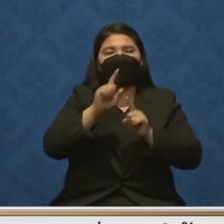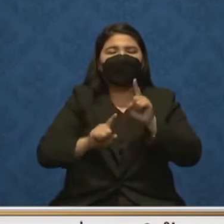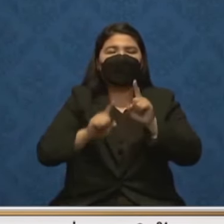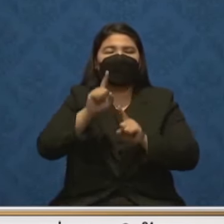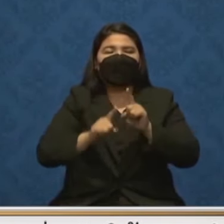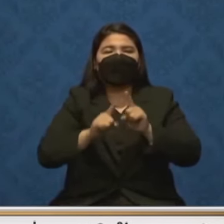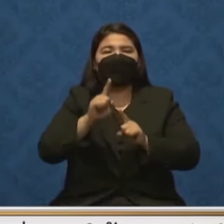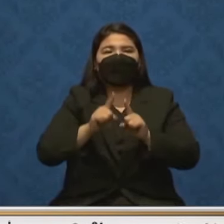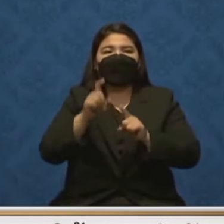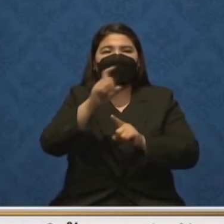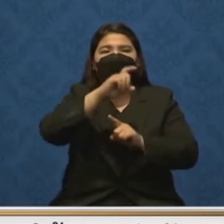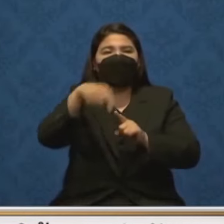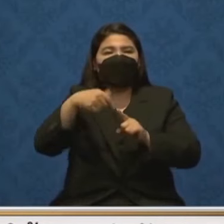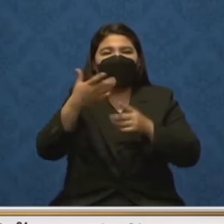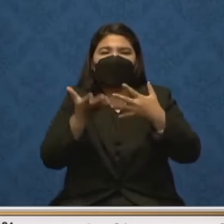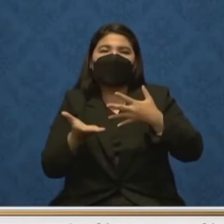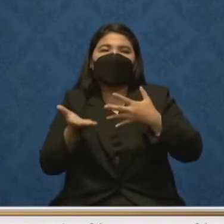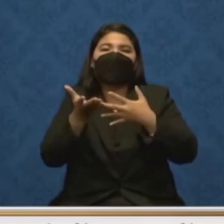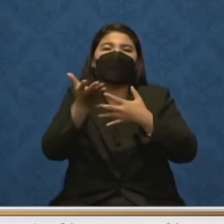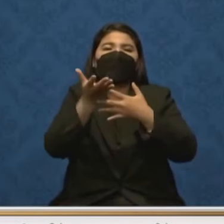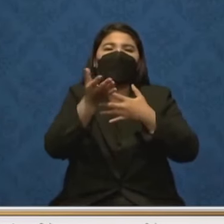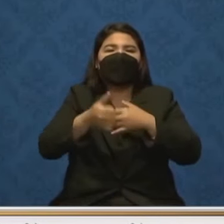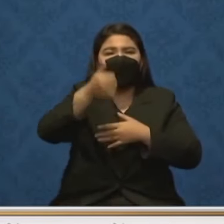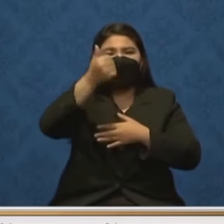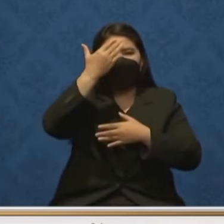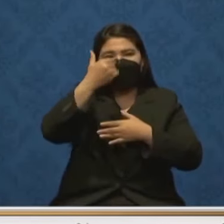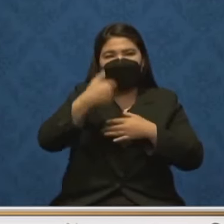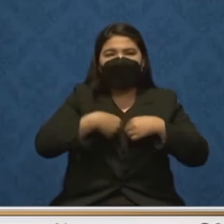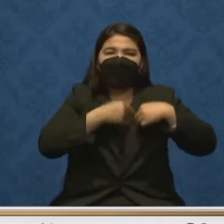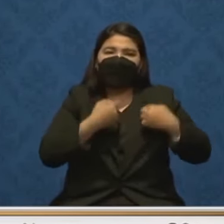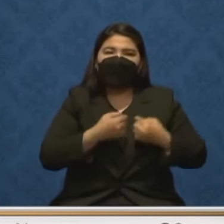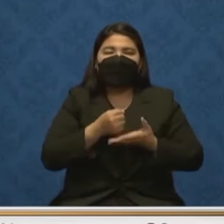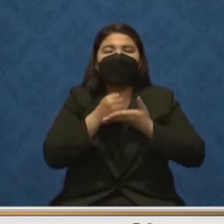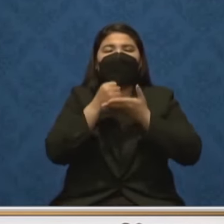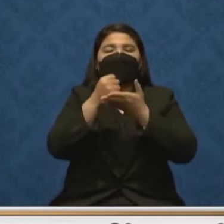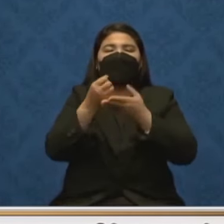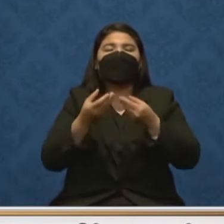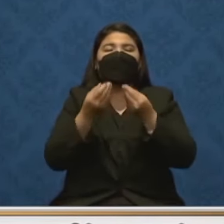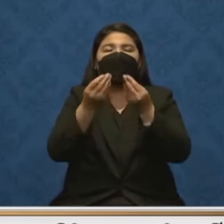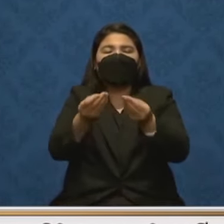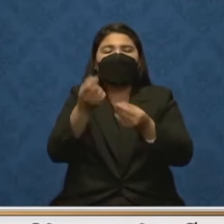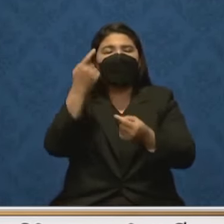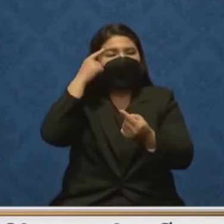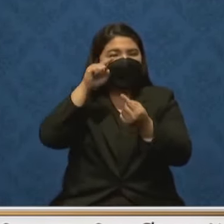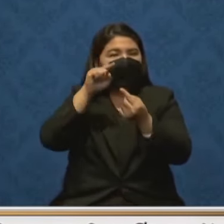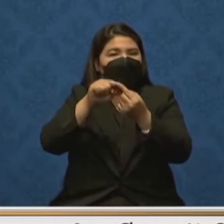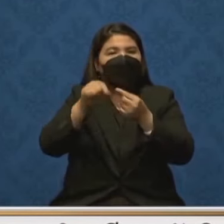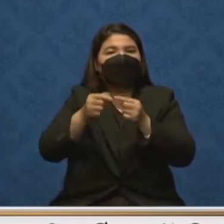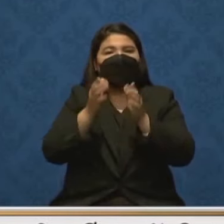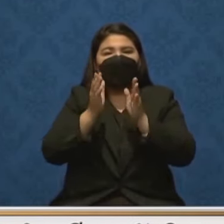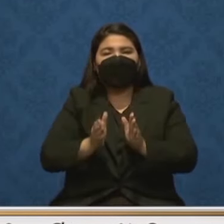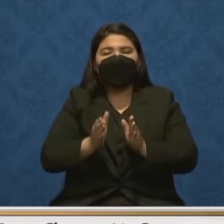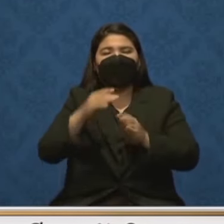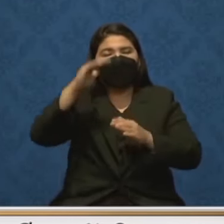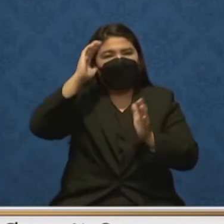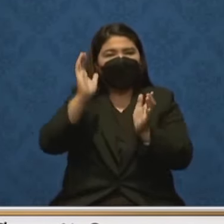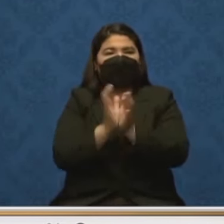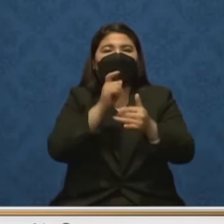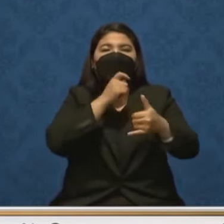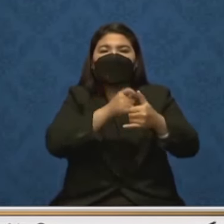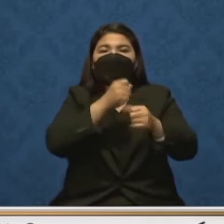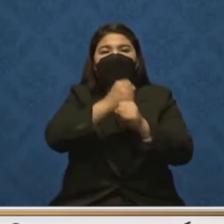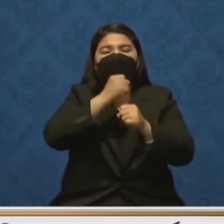สามารถเลื่อนไหลขึ้นตำแหน่งได้เลยนะคะเพื่อสร้างขวัญกำลังใจและตระหนักดีว่างานสอบสวนเป็นหัวใจและเป็นงาน